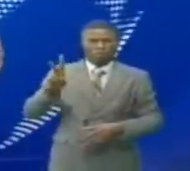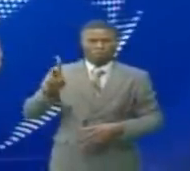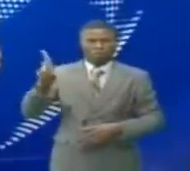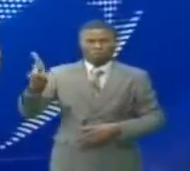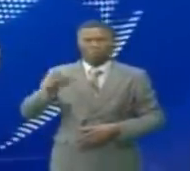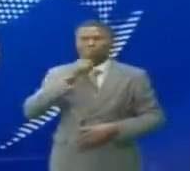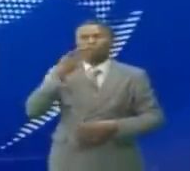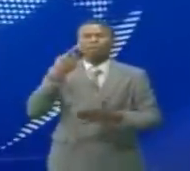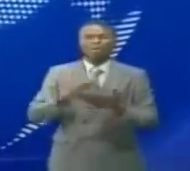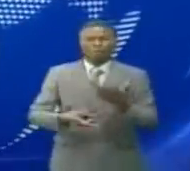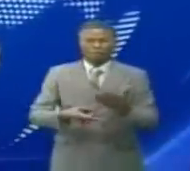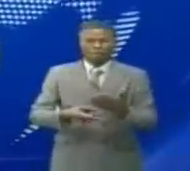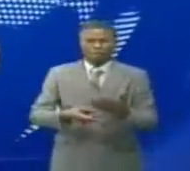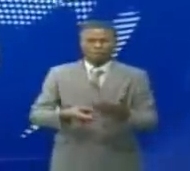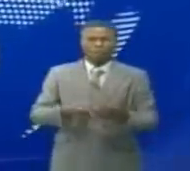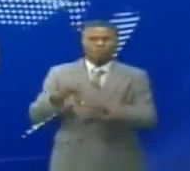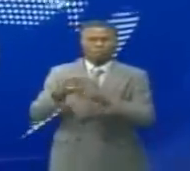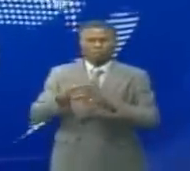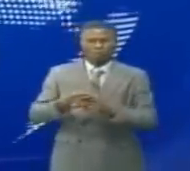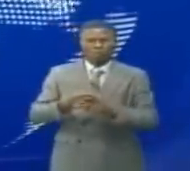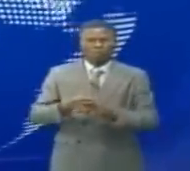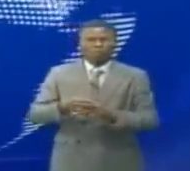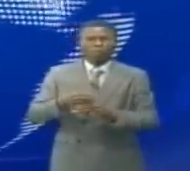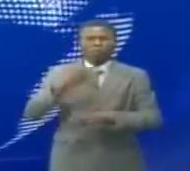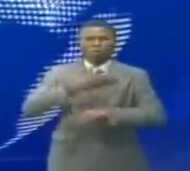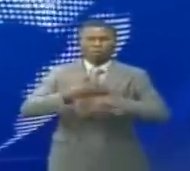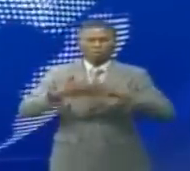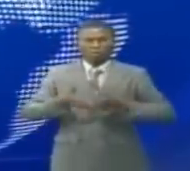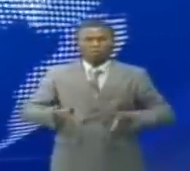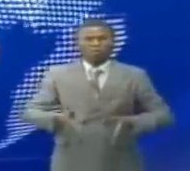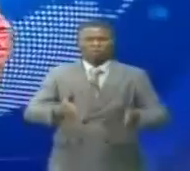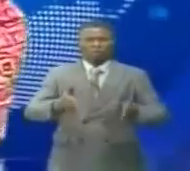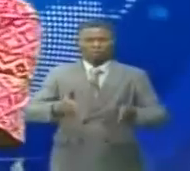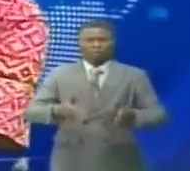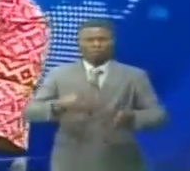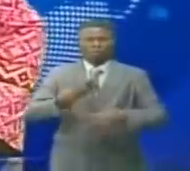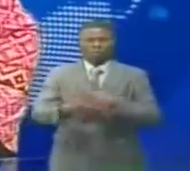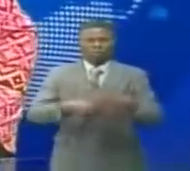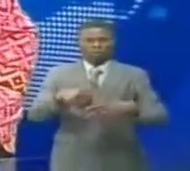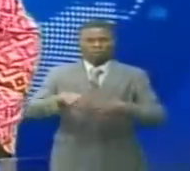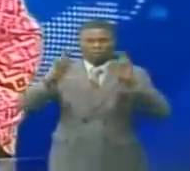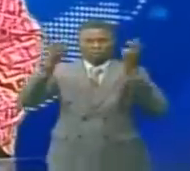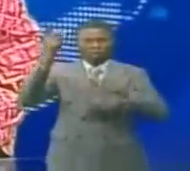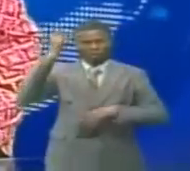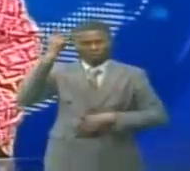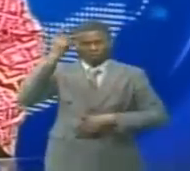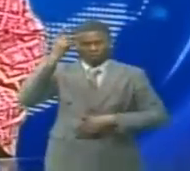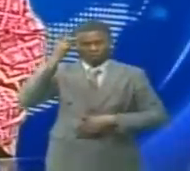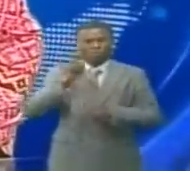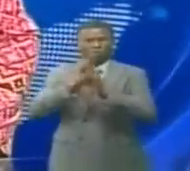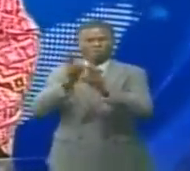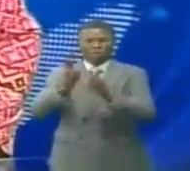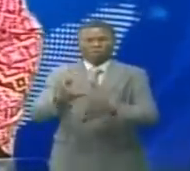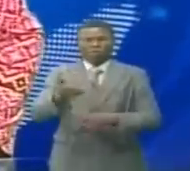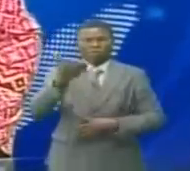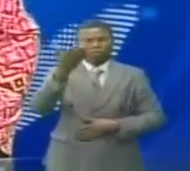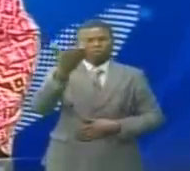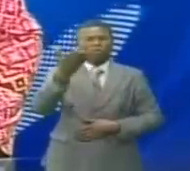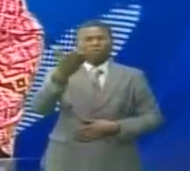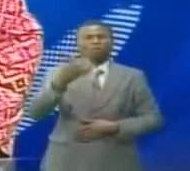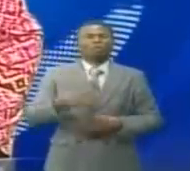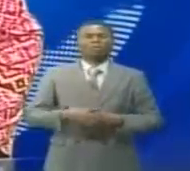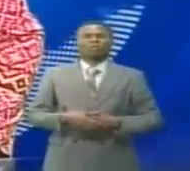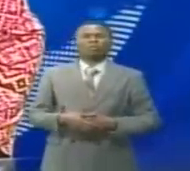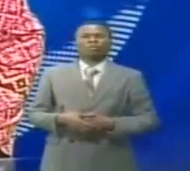leurs échanges, la supervision rigoureuse des infrastructures routières effectuées à travers toute la ville de Kinshasa. Reportage signé Junior